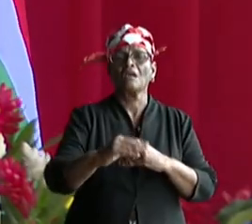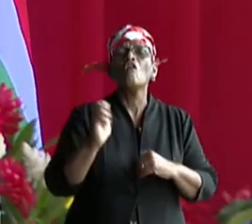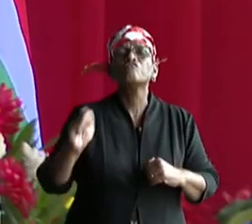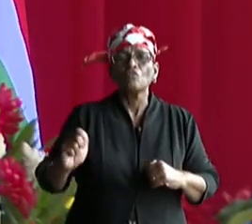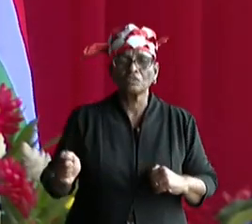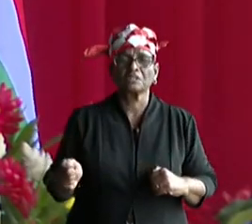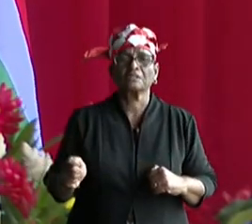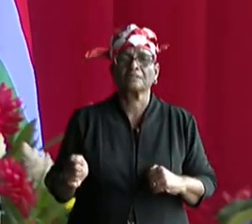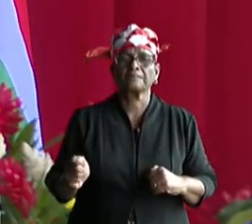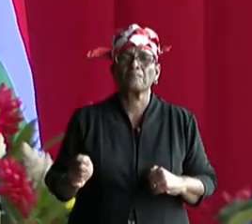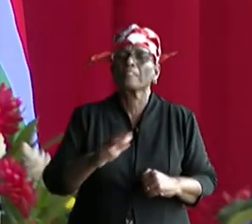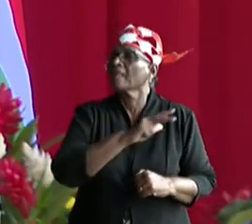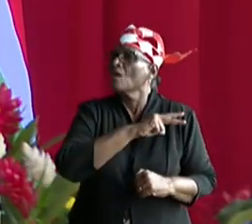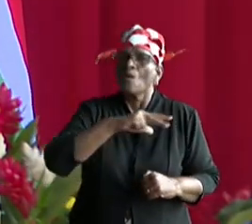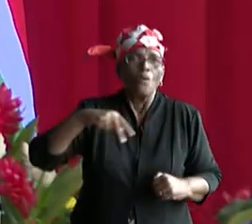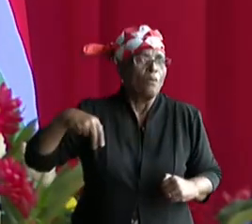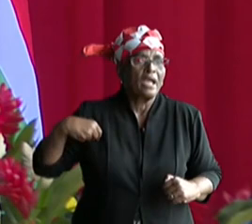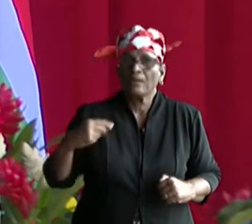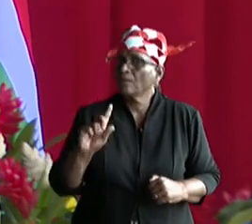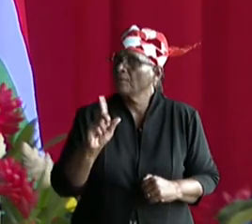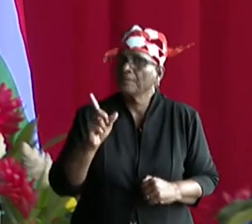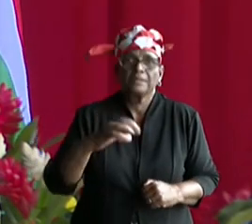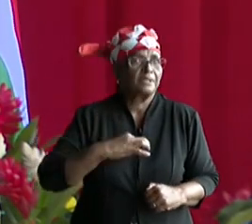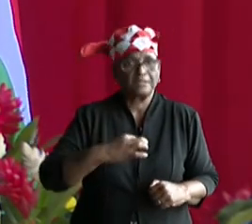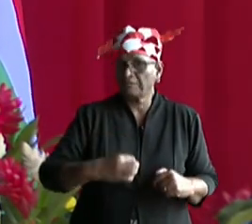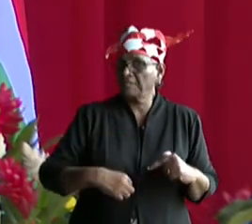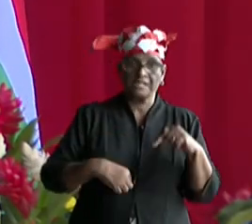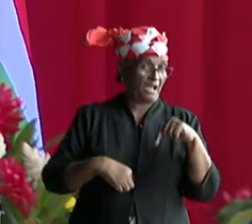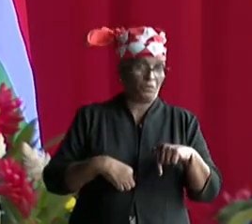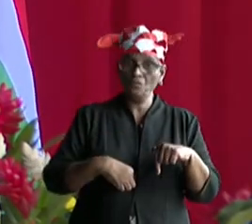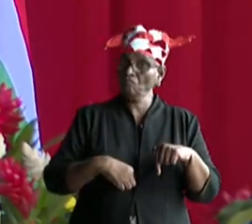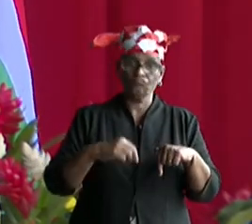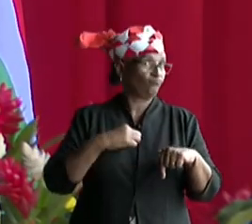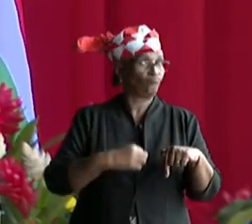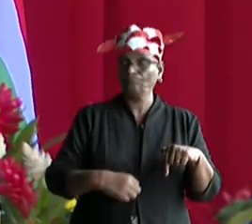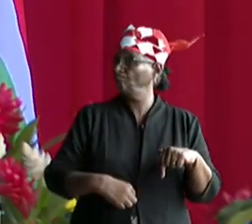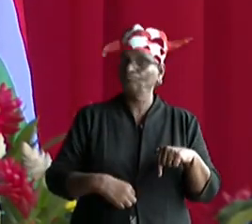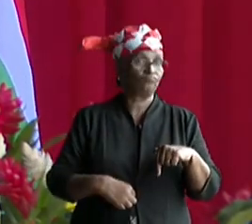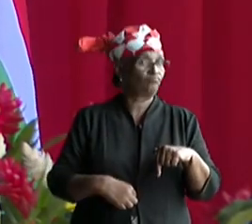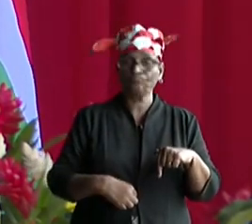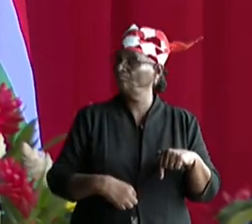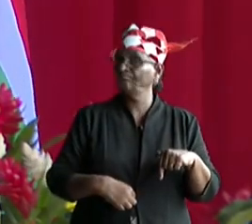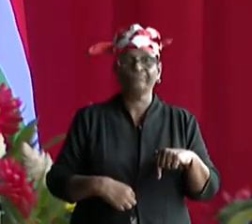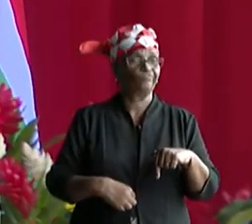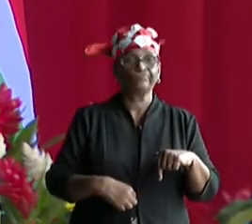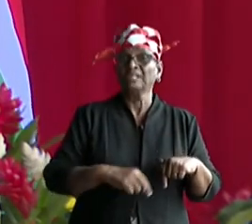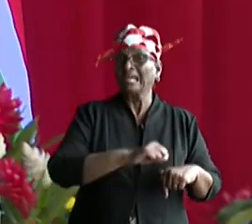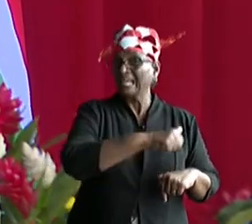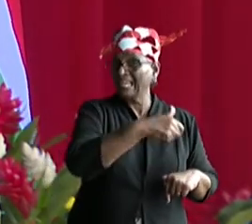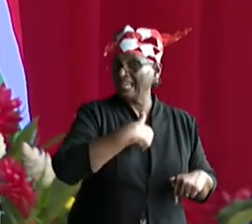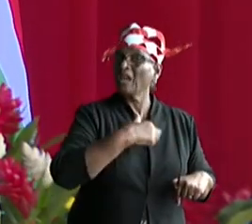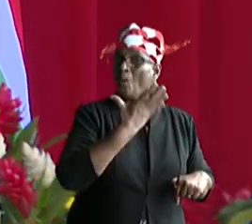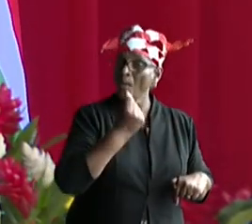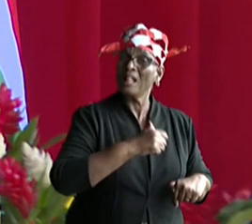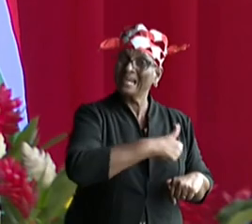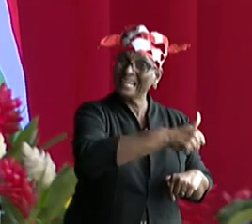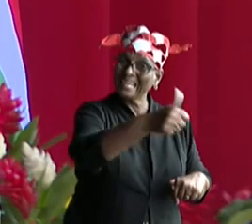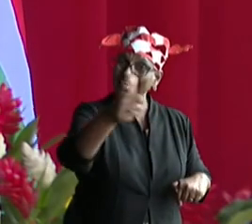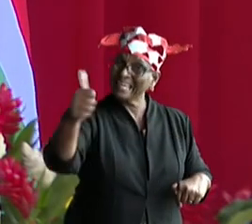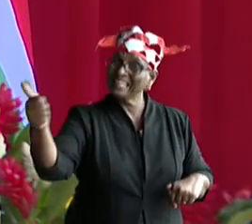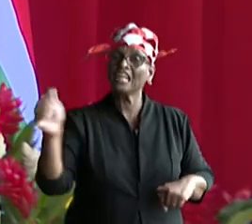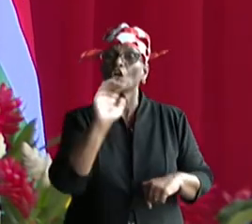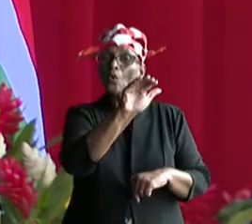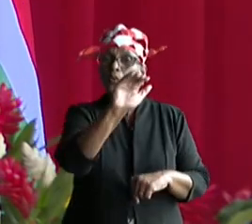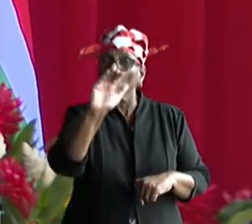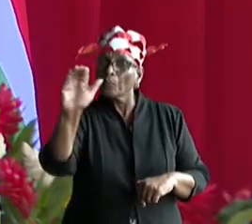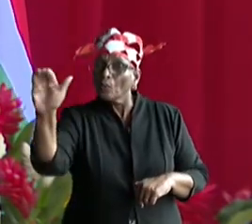Voorzitter, wij kunnen niet tevreden zijn over waar wij op dit moment staan. Maar ik zou een ieder oproepen, laten wij